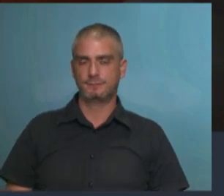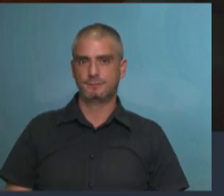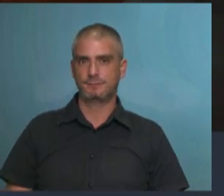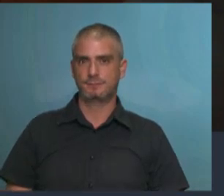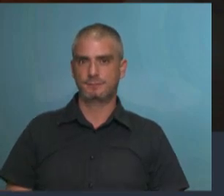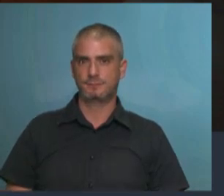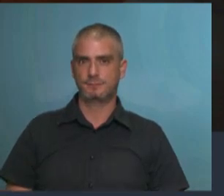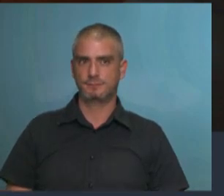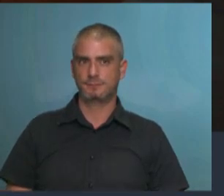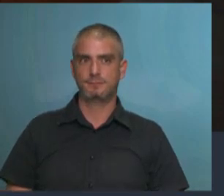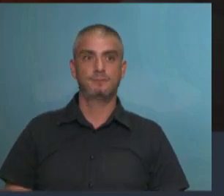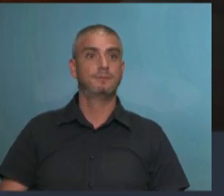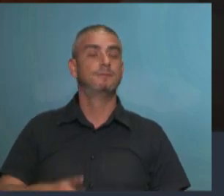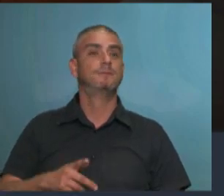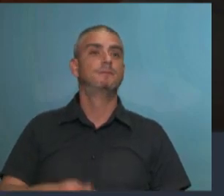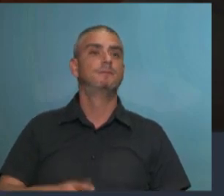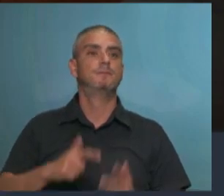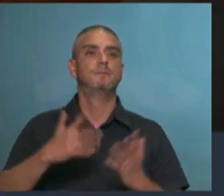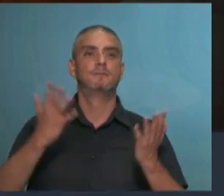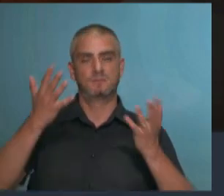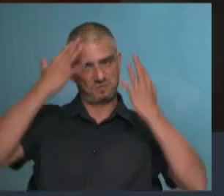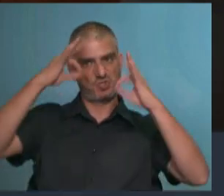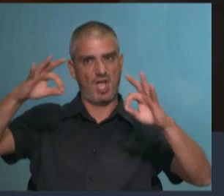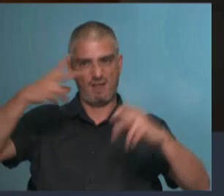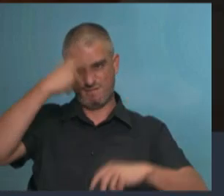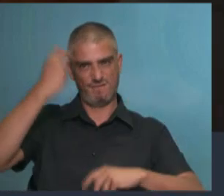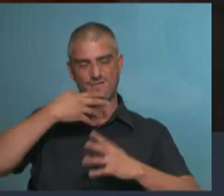כבוד. ואני אומר ל... שלום!